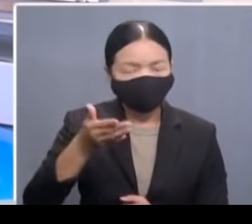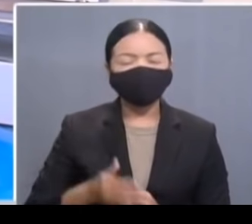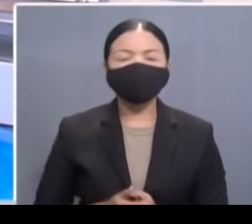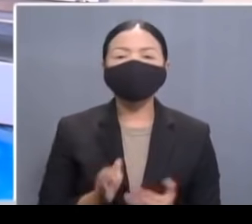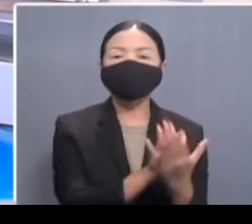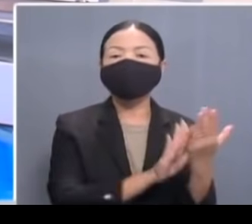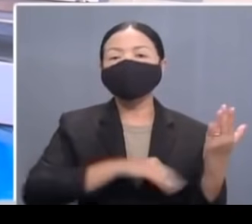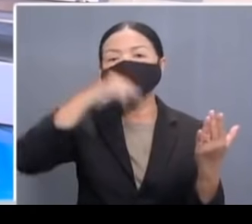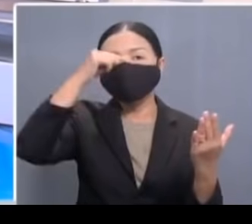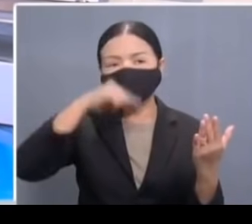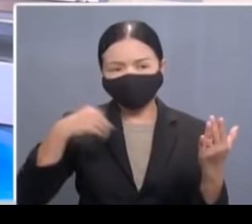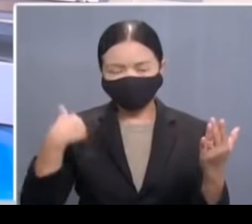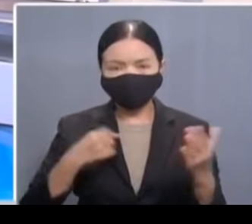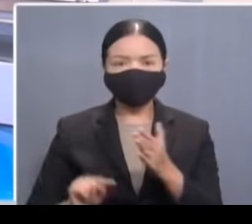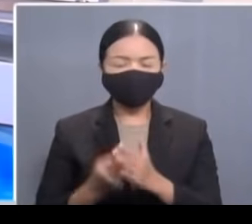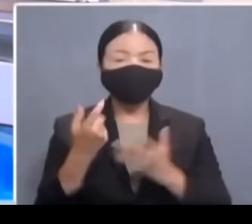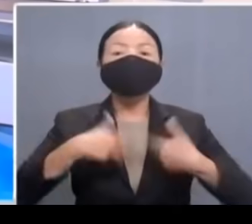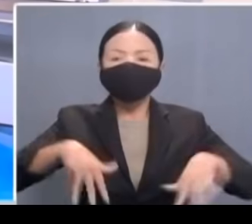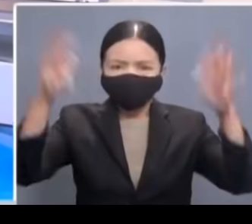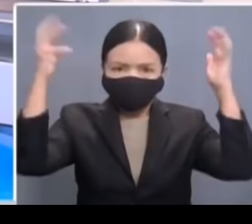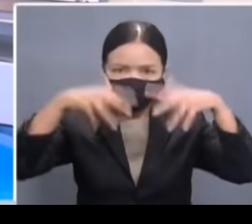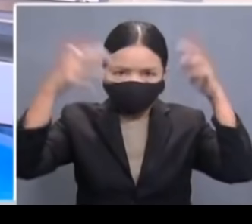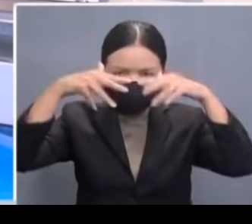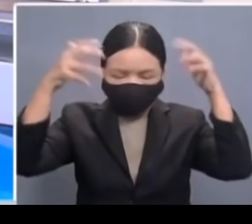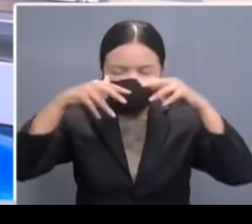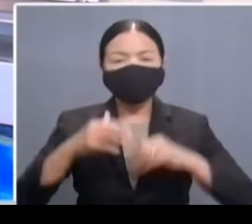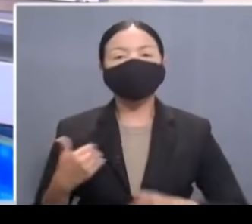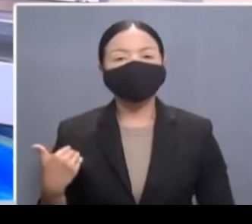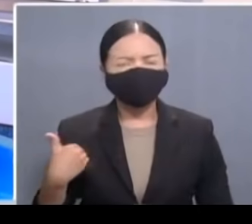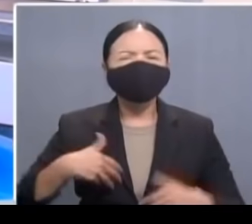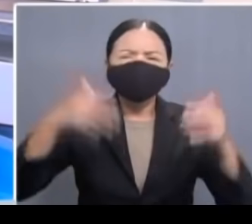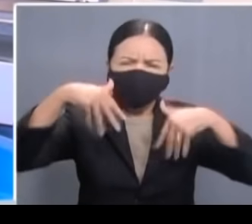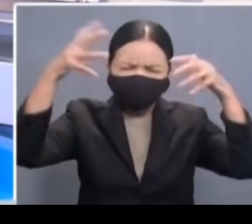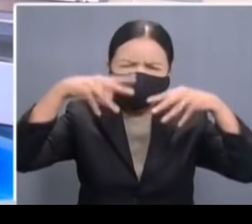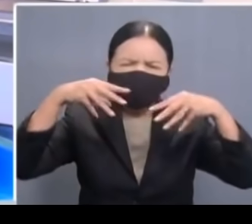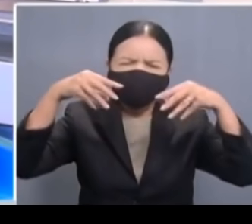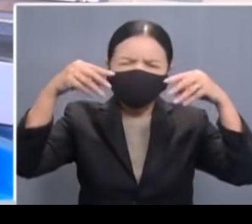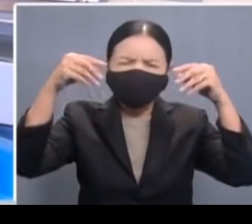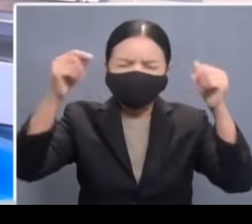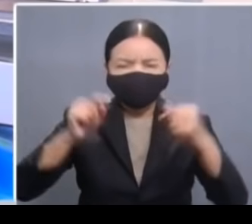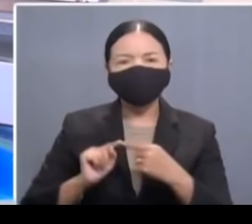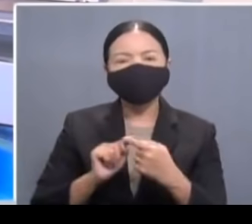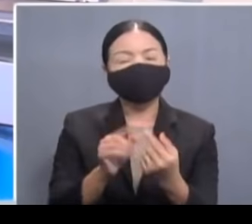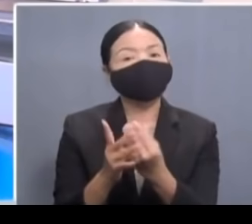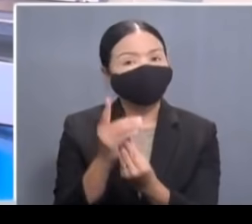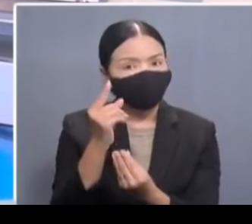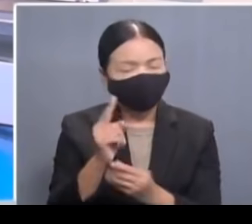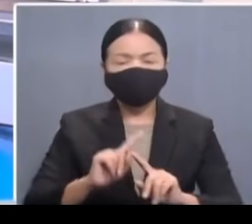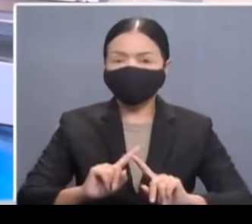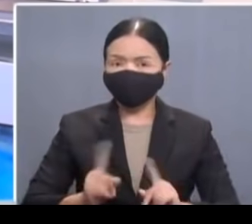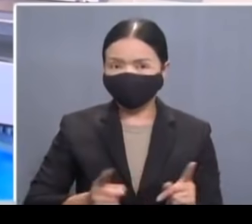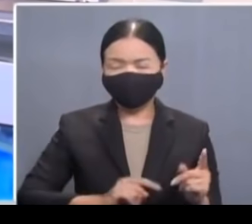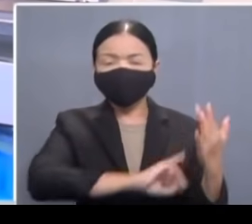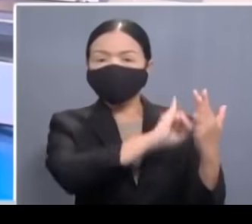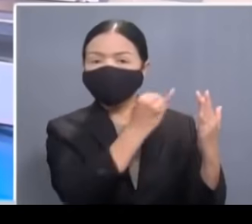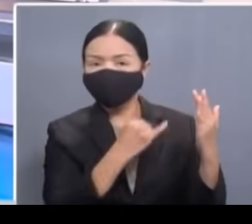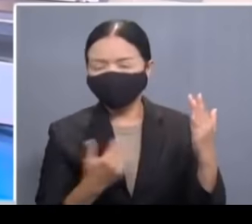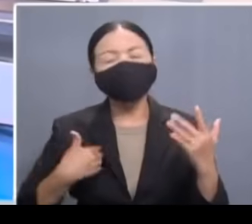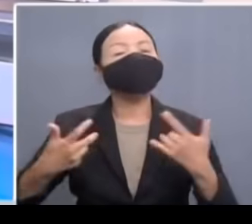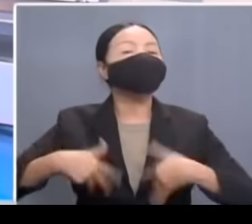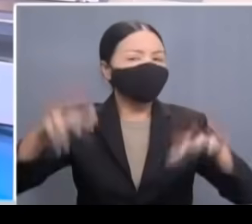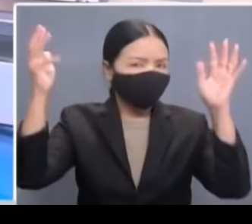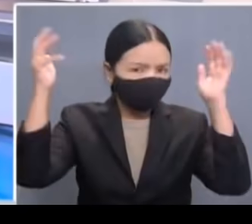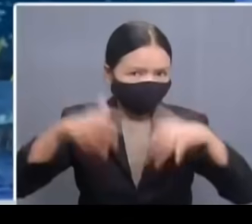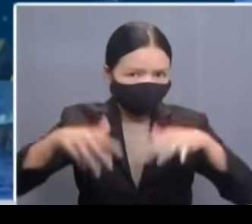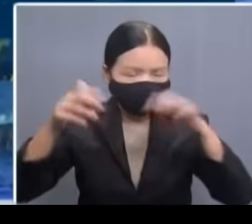นะฮะประเทศไทยของเราจะเริ่มมีฝนลดลงนะคะก็อยู่ต่อไปแบบนี้ประมาณซัก 1สัปดาห์ได้แต่ในบางพื้นที่ยังคงมีฝนตก